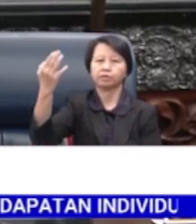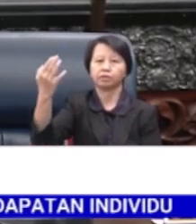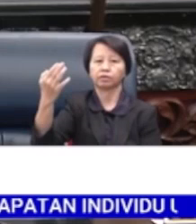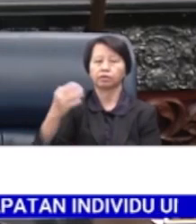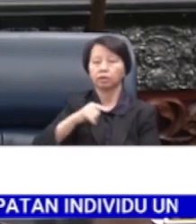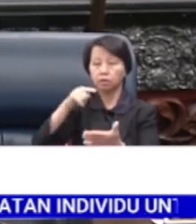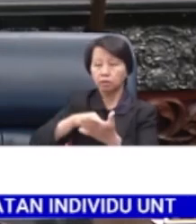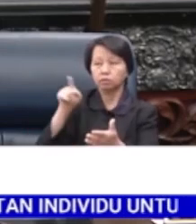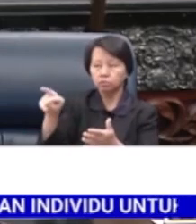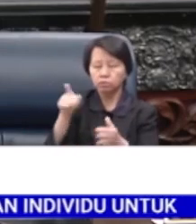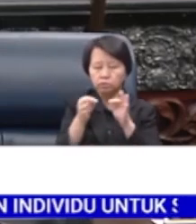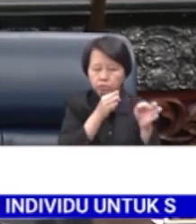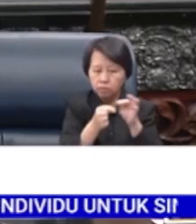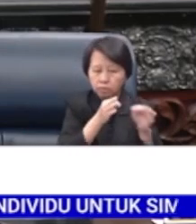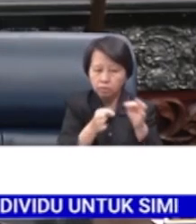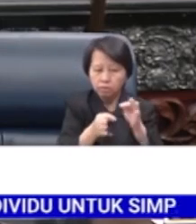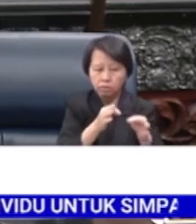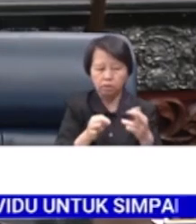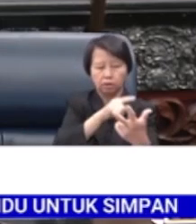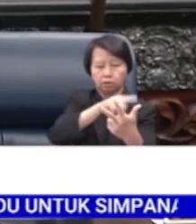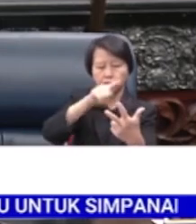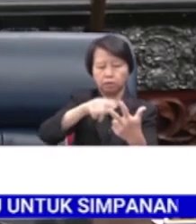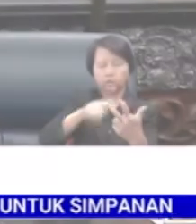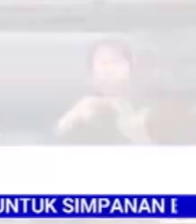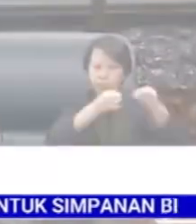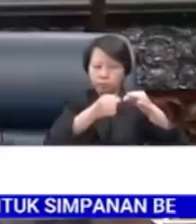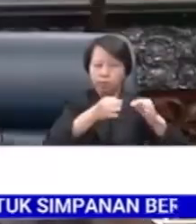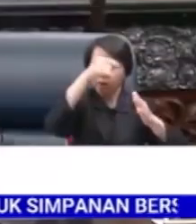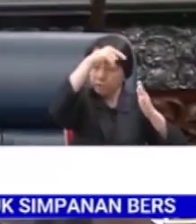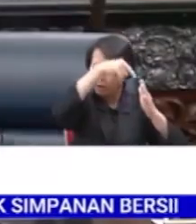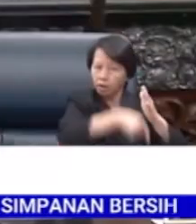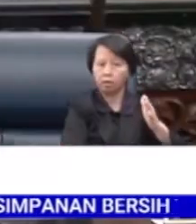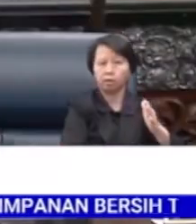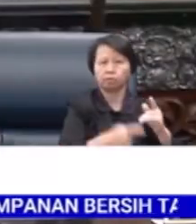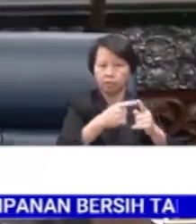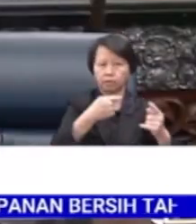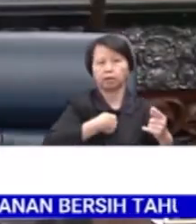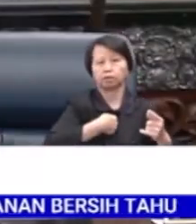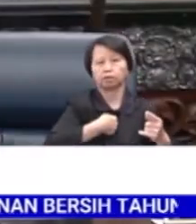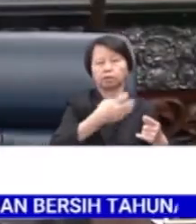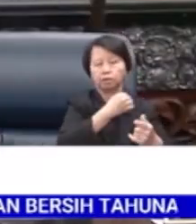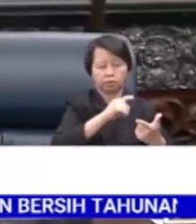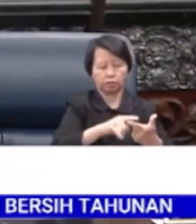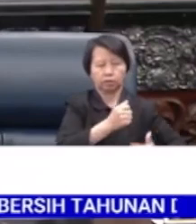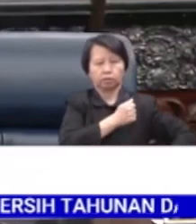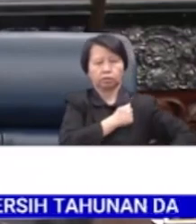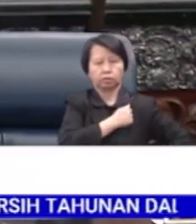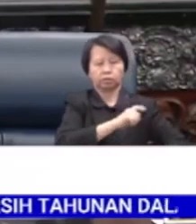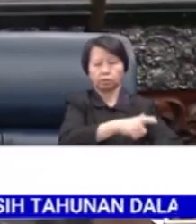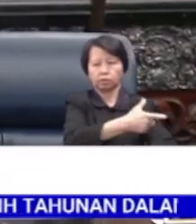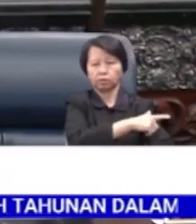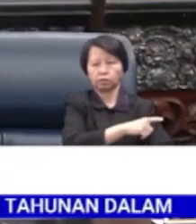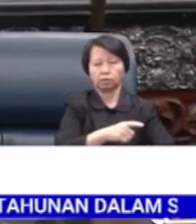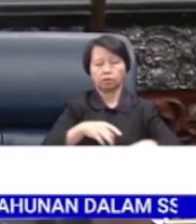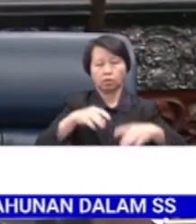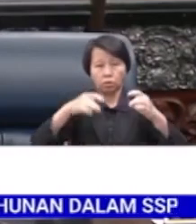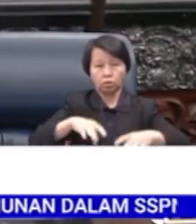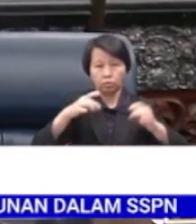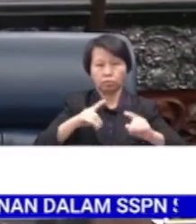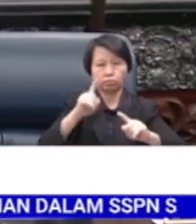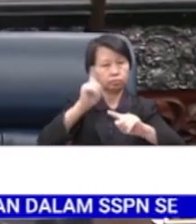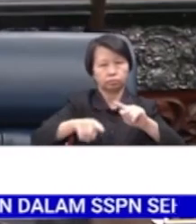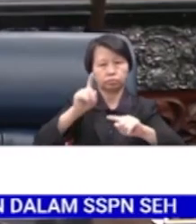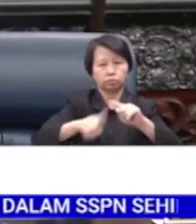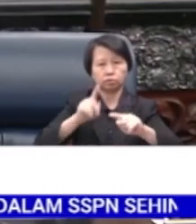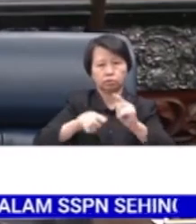diterangkan dengan begitu detail oleh ketiga-tiga buah negara. Bahkan tentera laut ataupun pihak Australia tidak